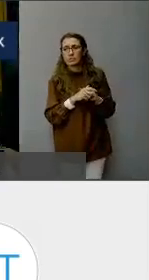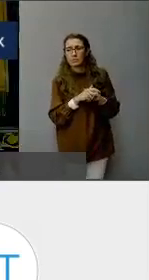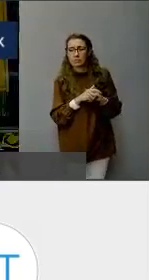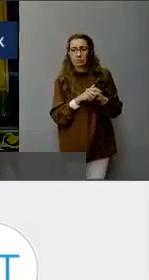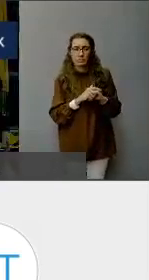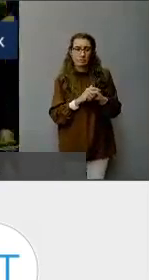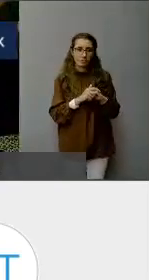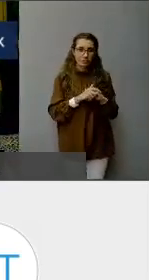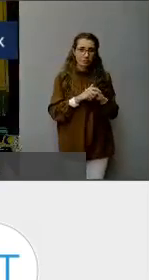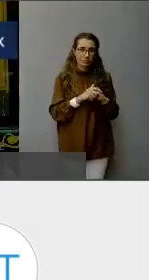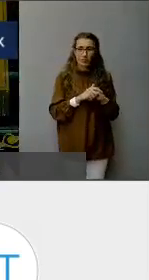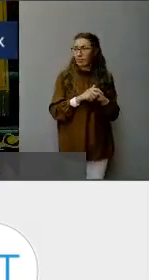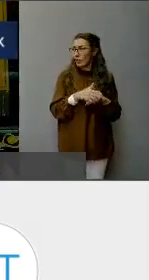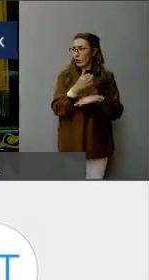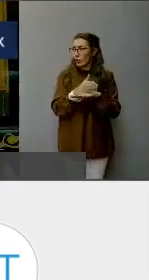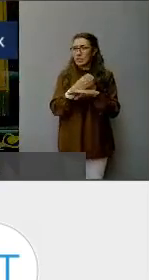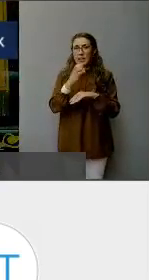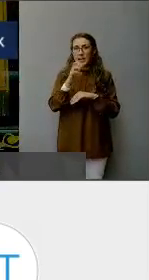consigliere crivello